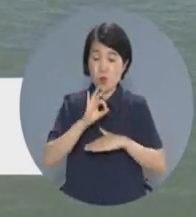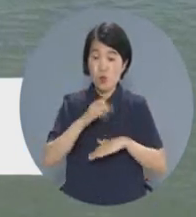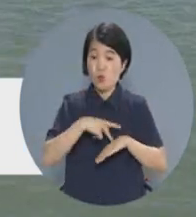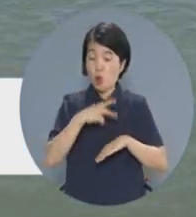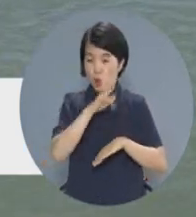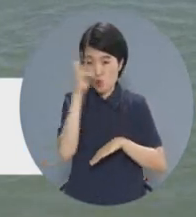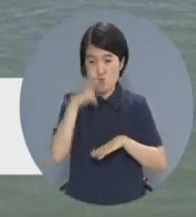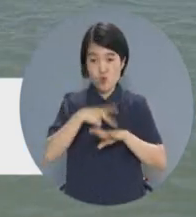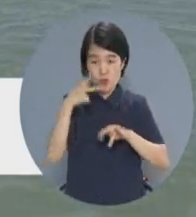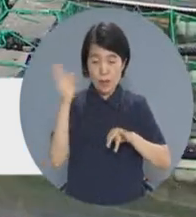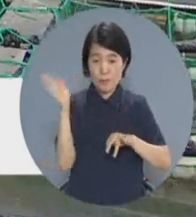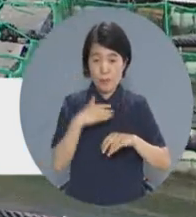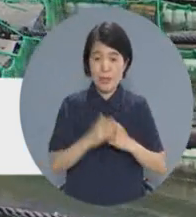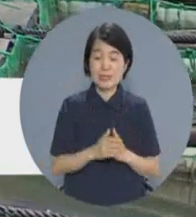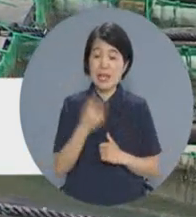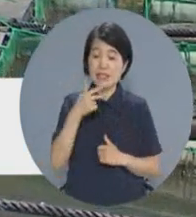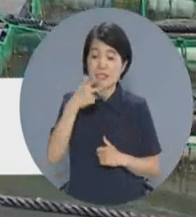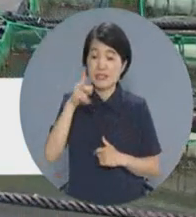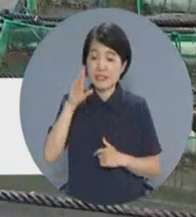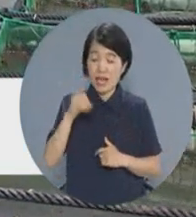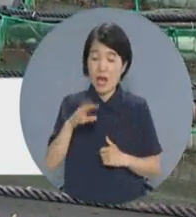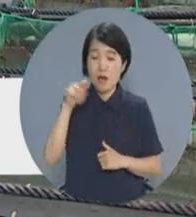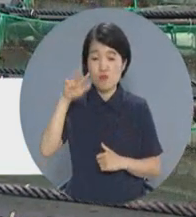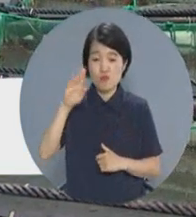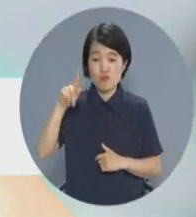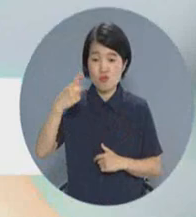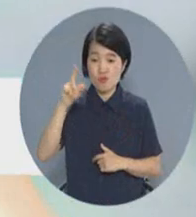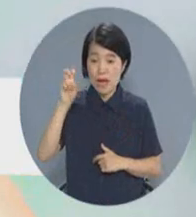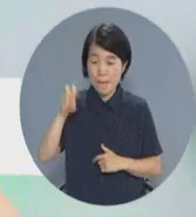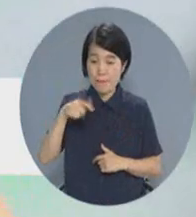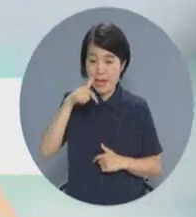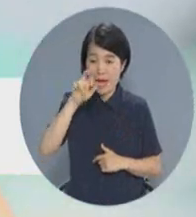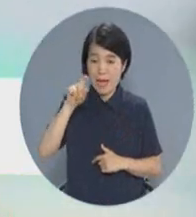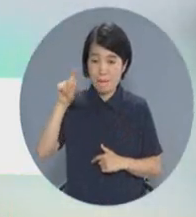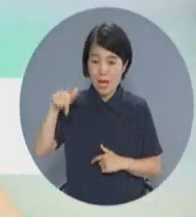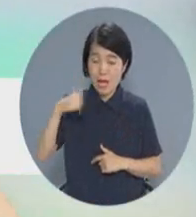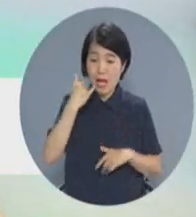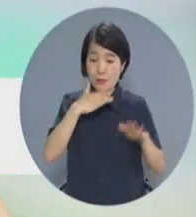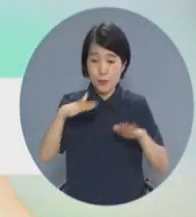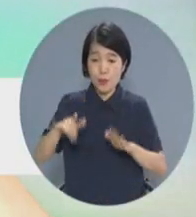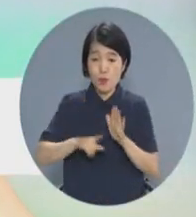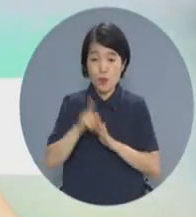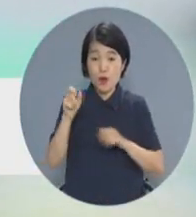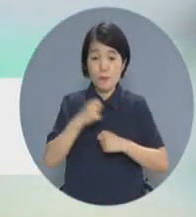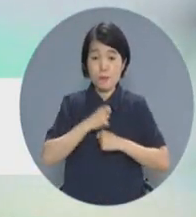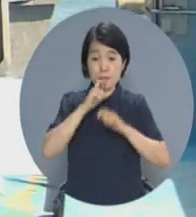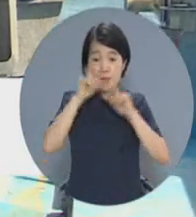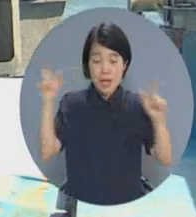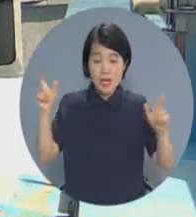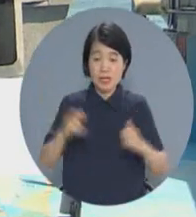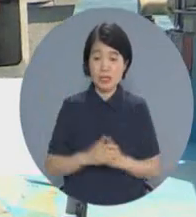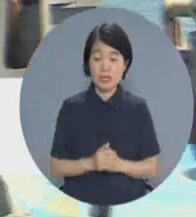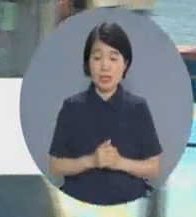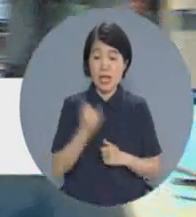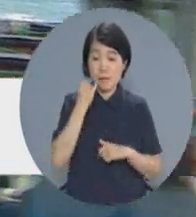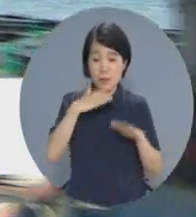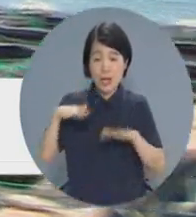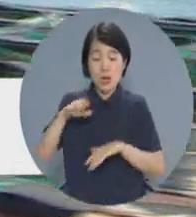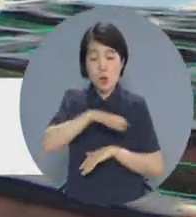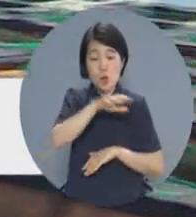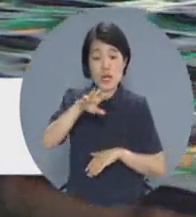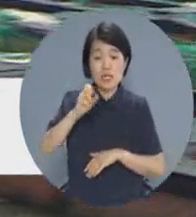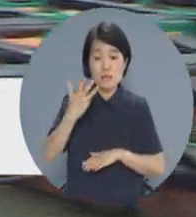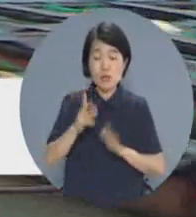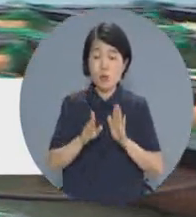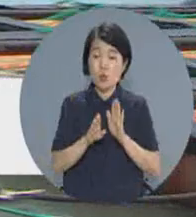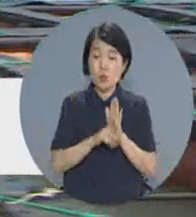기해 함평만과 등량만, 도안만, 가망만 등의 고수온주의보를 발령했는데 해당 해역의 수온이